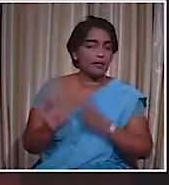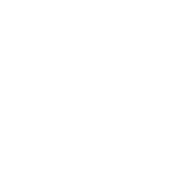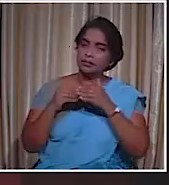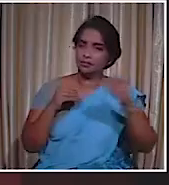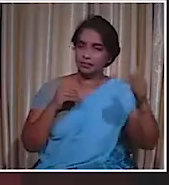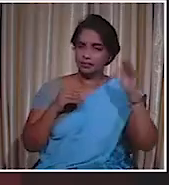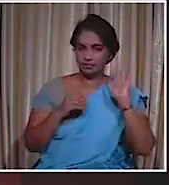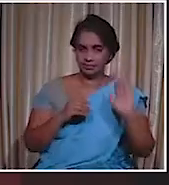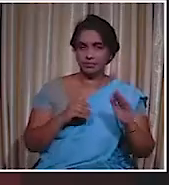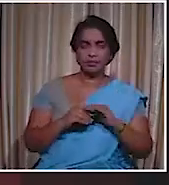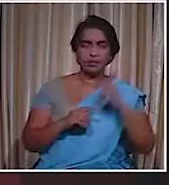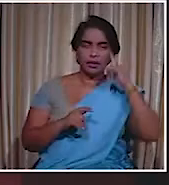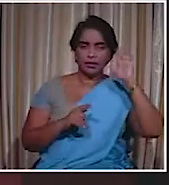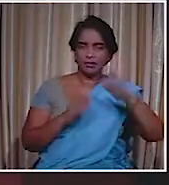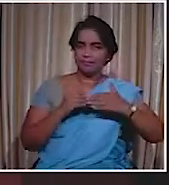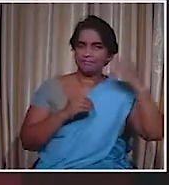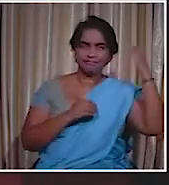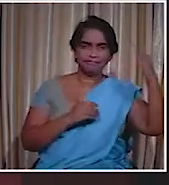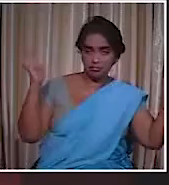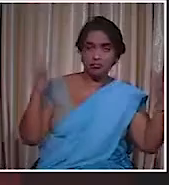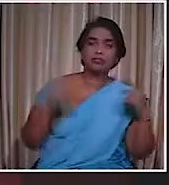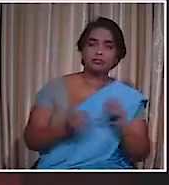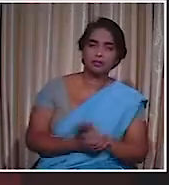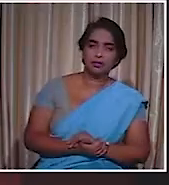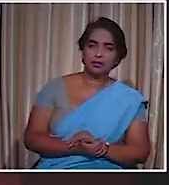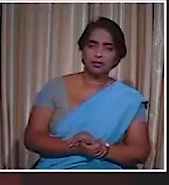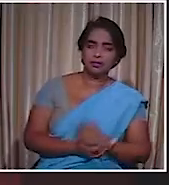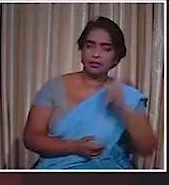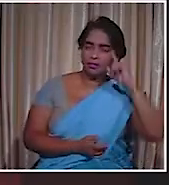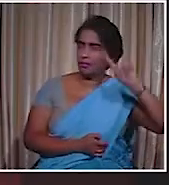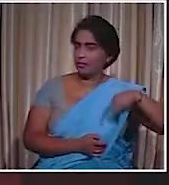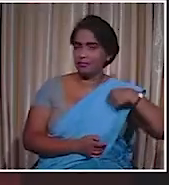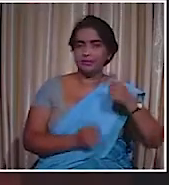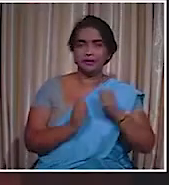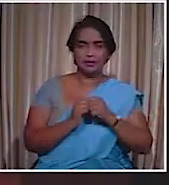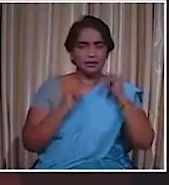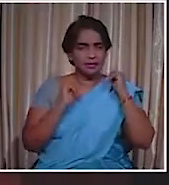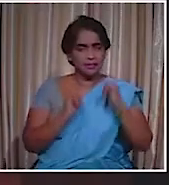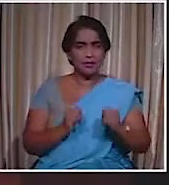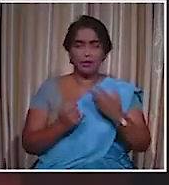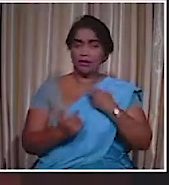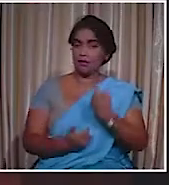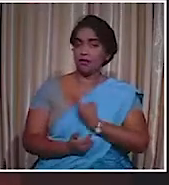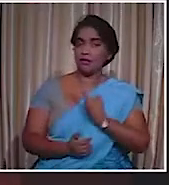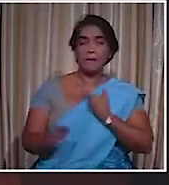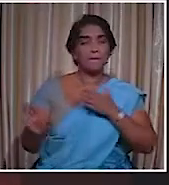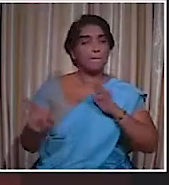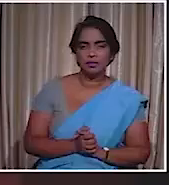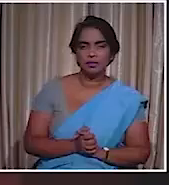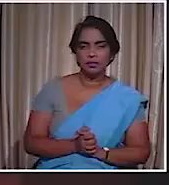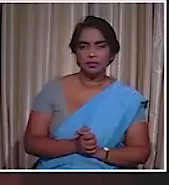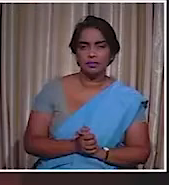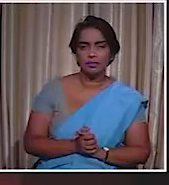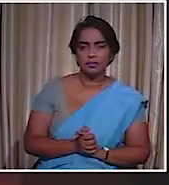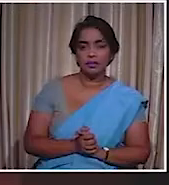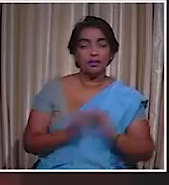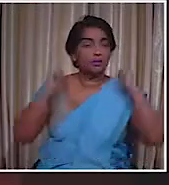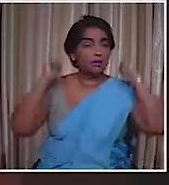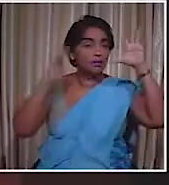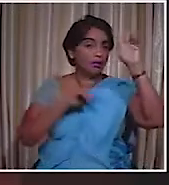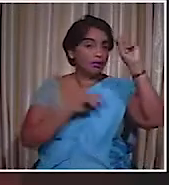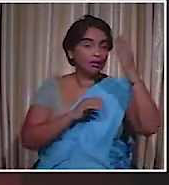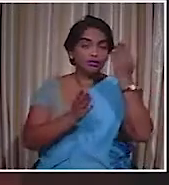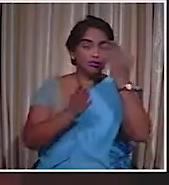තුල අදූරදර්ශී උද්දච්ච අත්නෝමතික ඒකාධිපති පාලනයක ප්‍රතිඵලමේ සෞභාග්‍යයේ දැක්ම